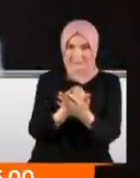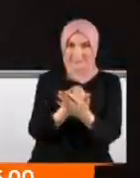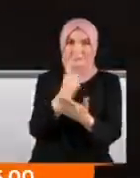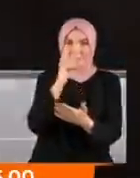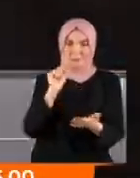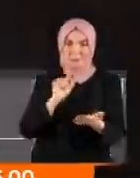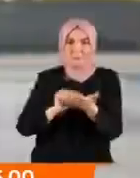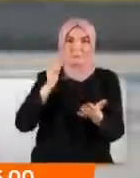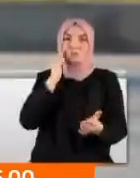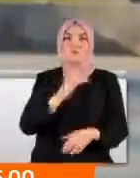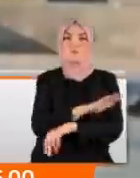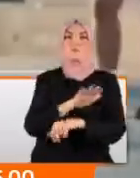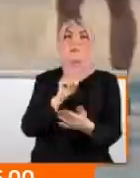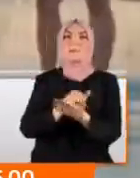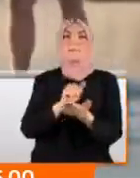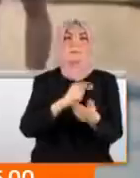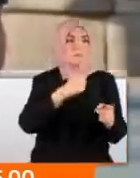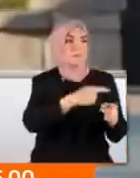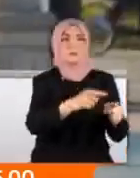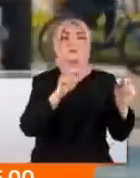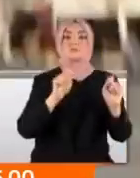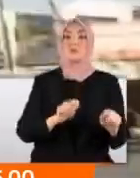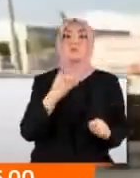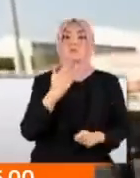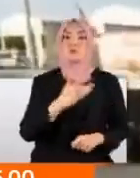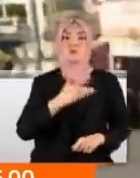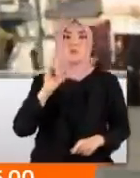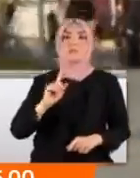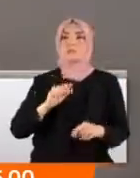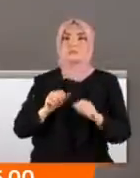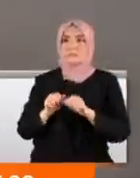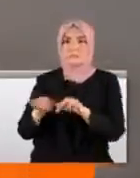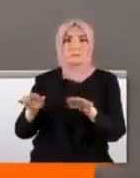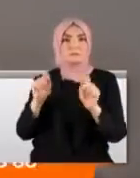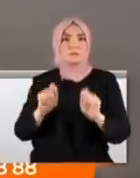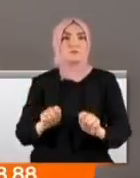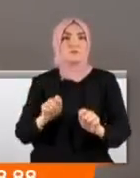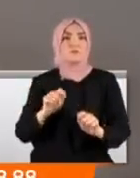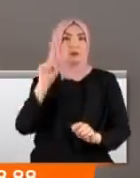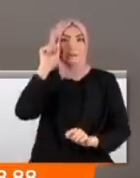platformlarında paylaşan, hatta canlı yayın yapma imkanı veren akıllı gözlükler. Yay!